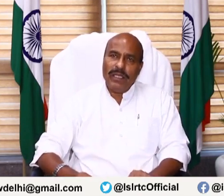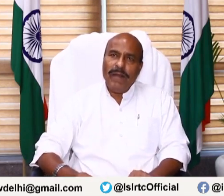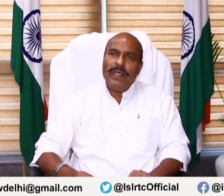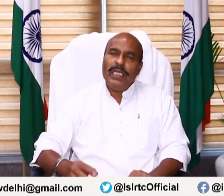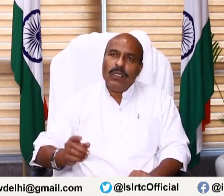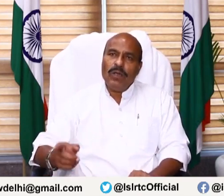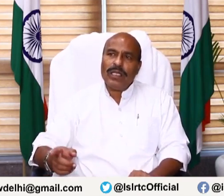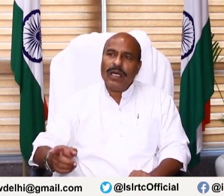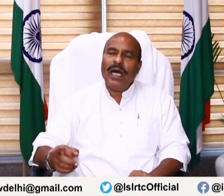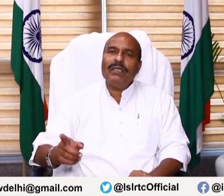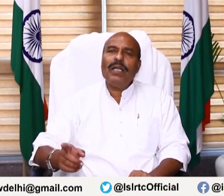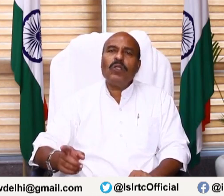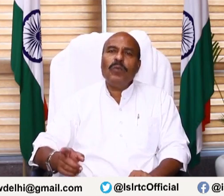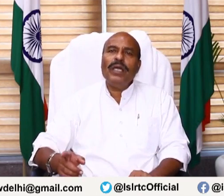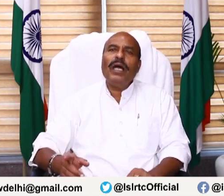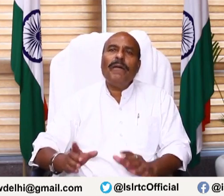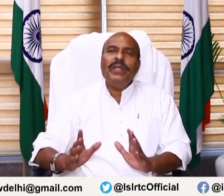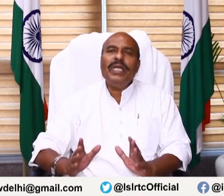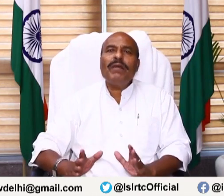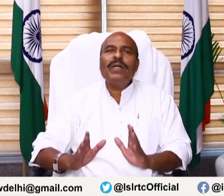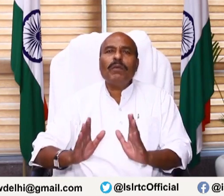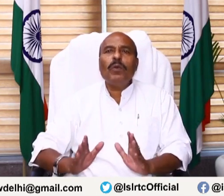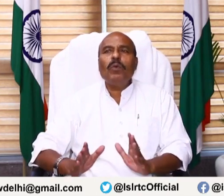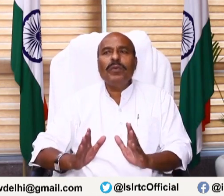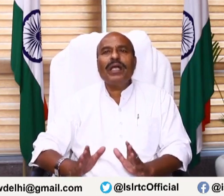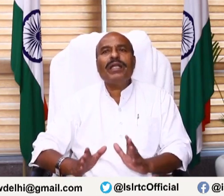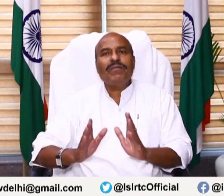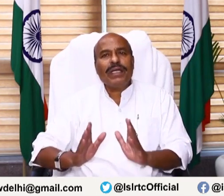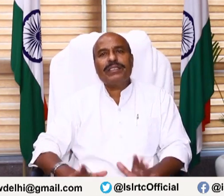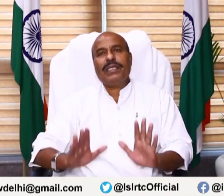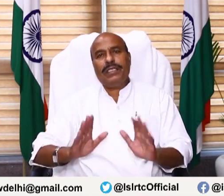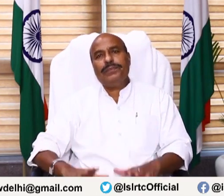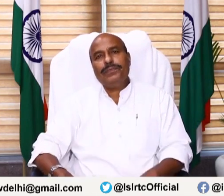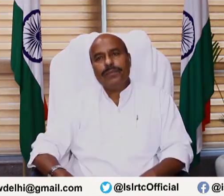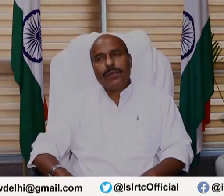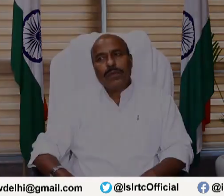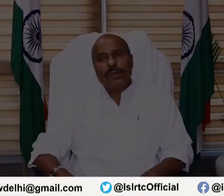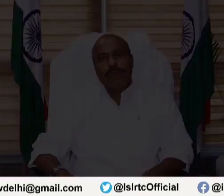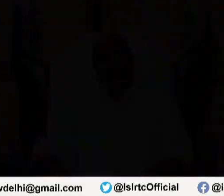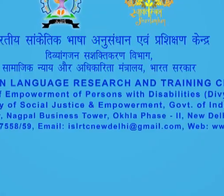दृष्टि से न्यूज़ लेटर आने वाले दिनों में अपनी एक महत्वपूर्ण भूमिका का निर्वाह कर सकेगा।